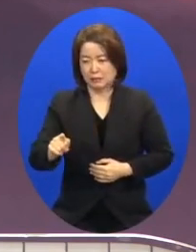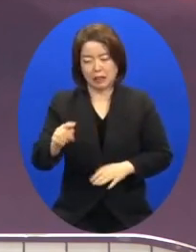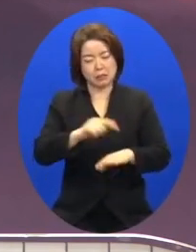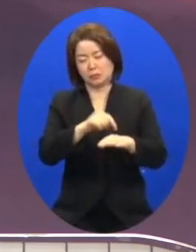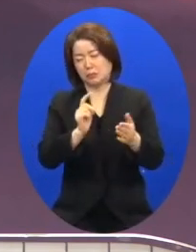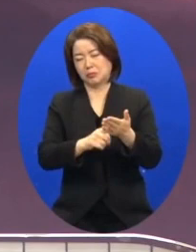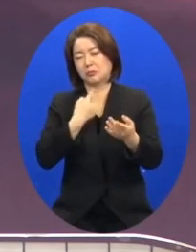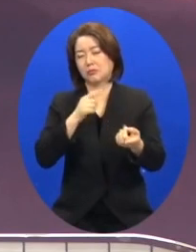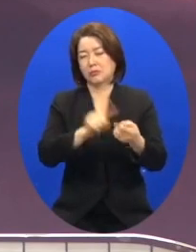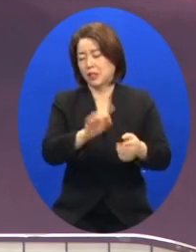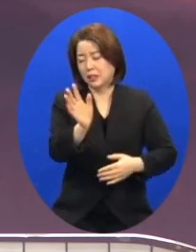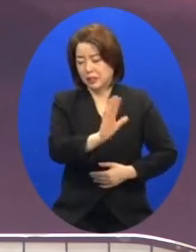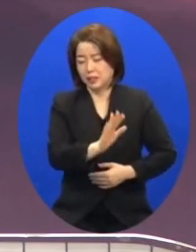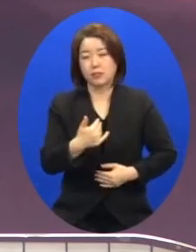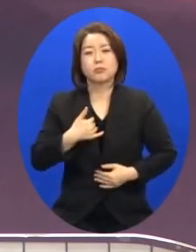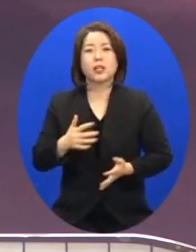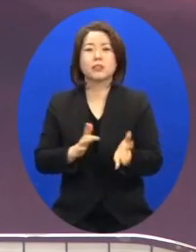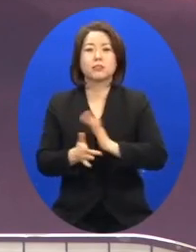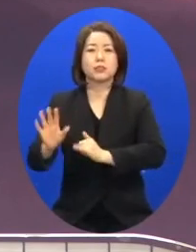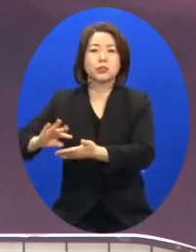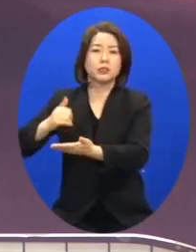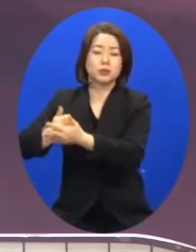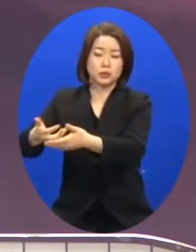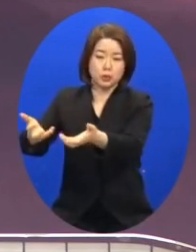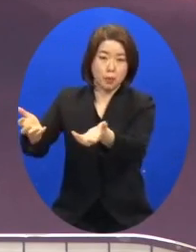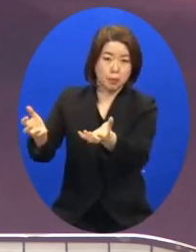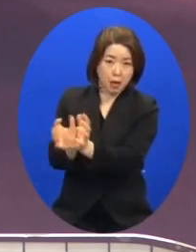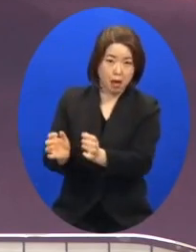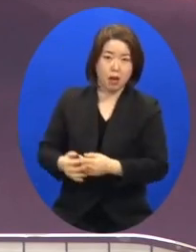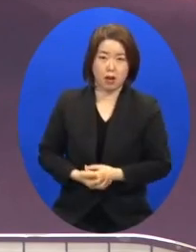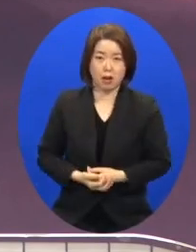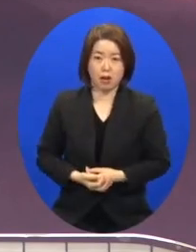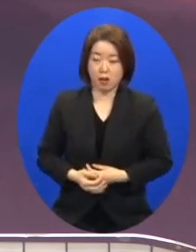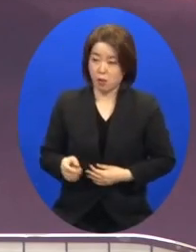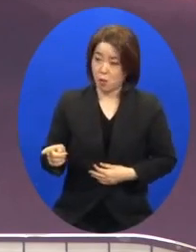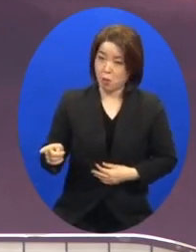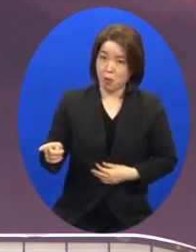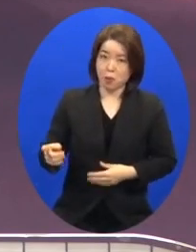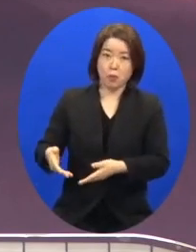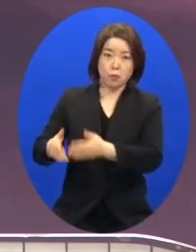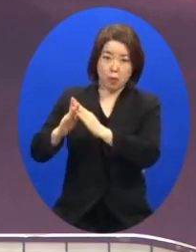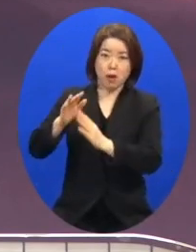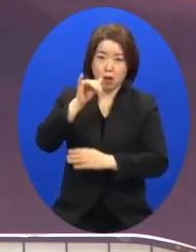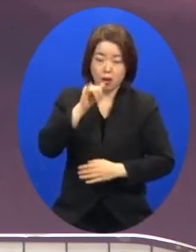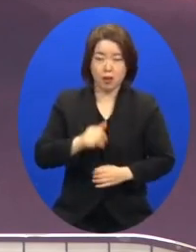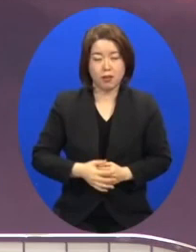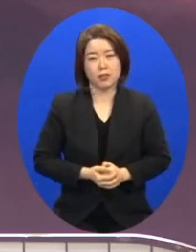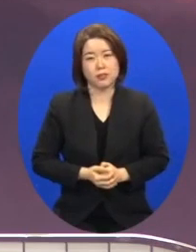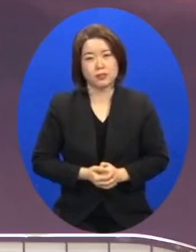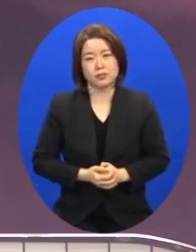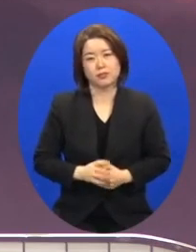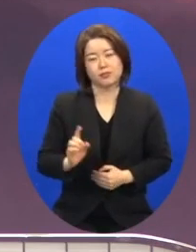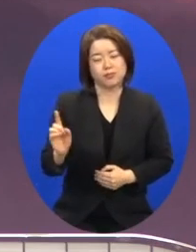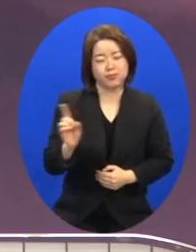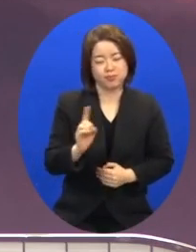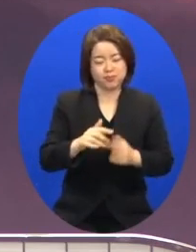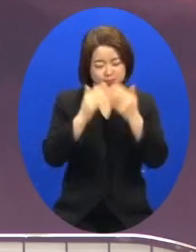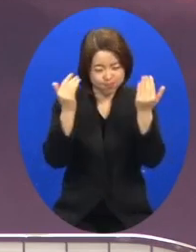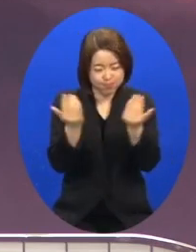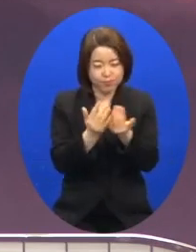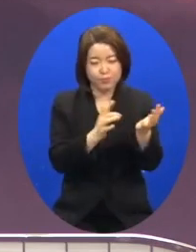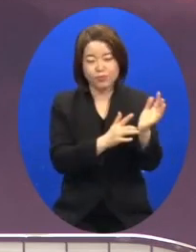나는 그리스도 받아 예수 그리스도 파다 그런 사람이 나오네요 r 모두가 다 예수 판